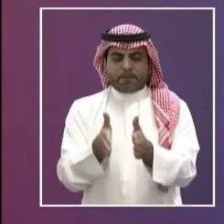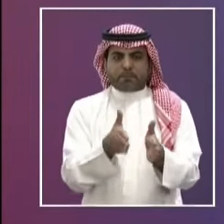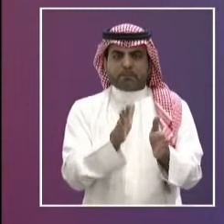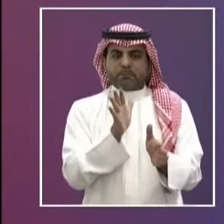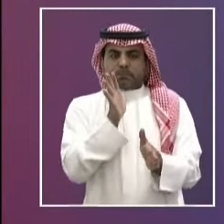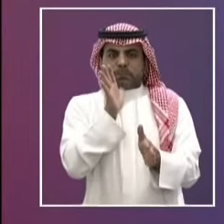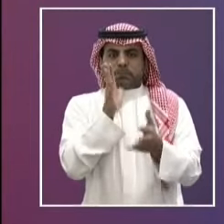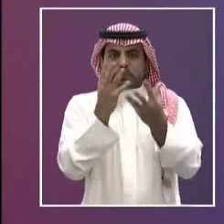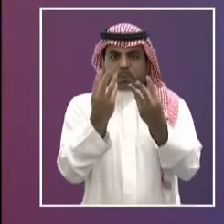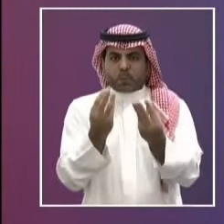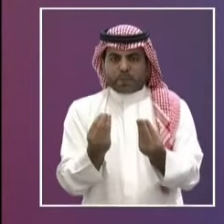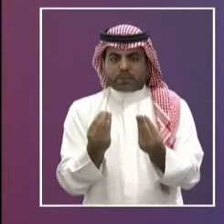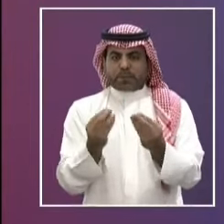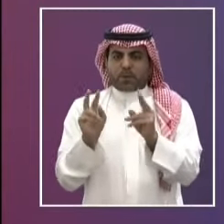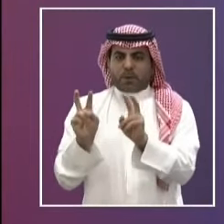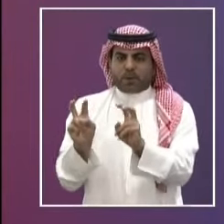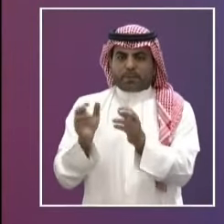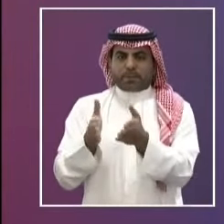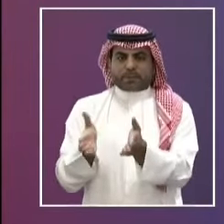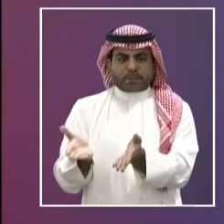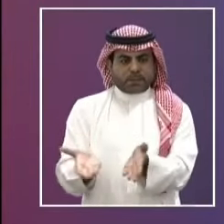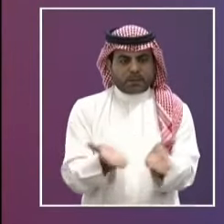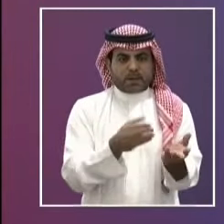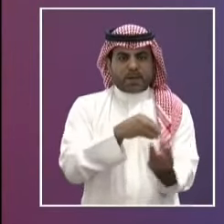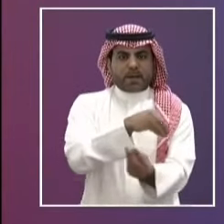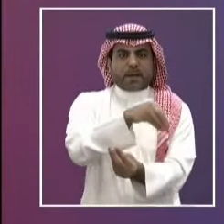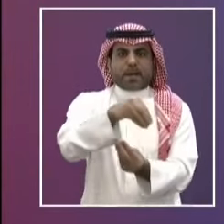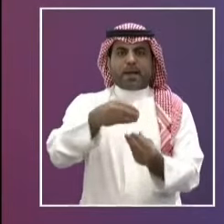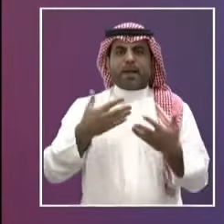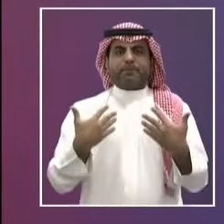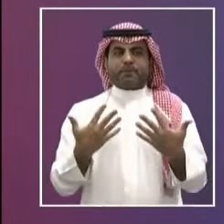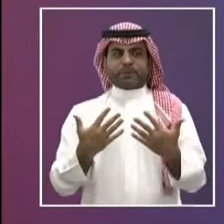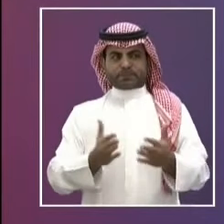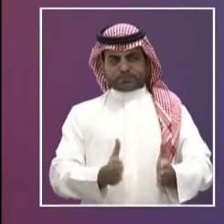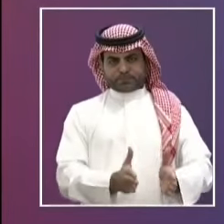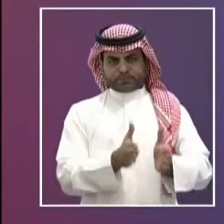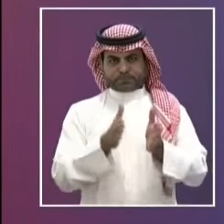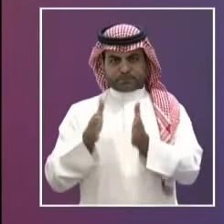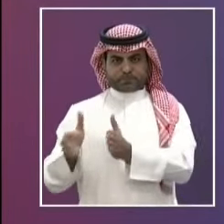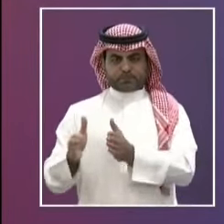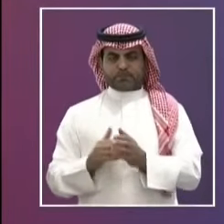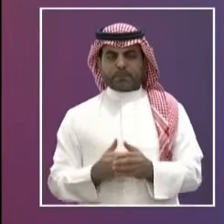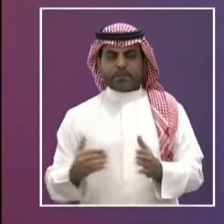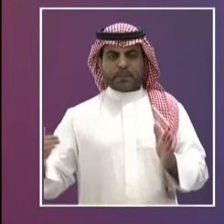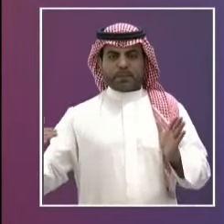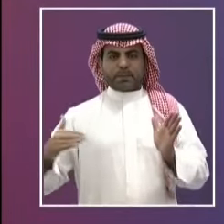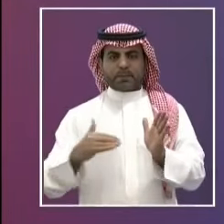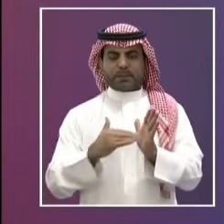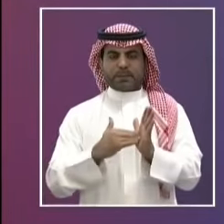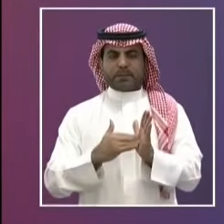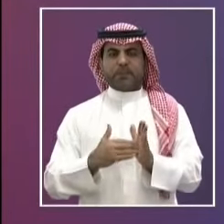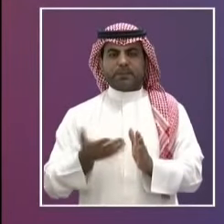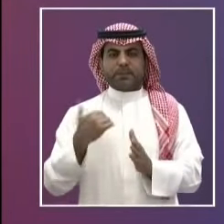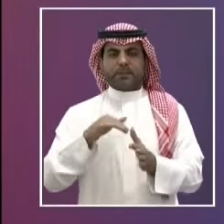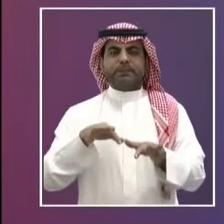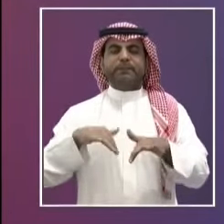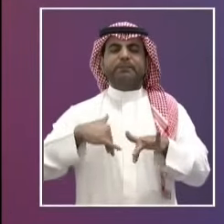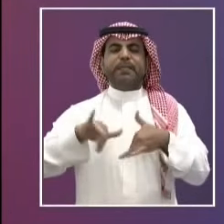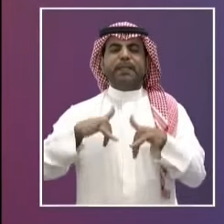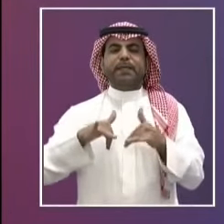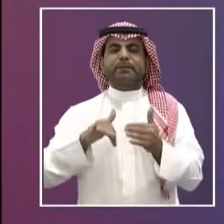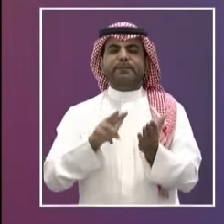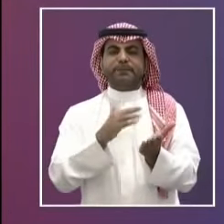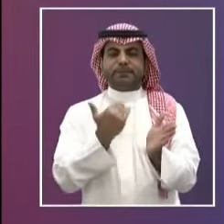أو منخفض بحيث أنه يتم توجيه الأفراد. بالنسبة لآلية الحصول